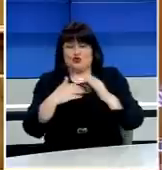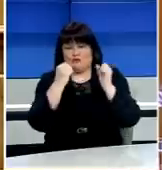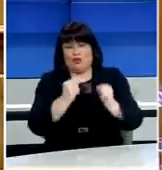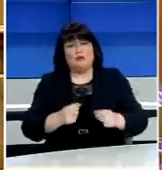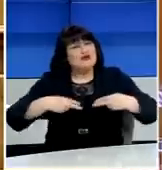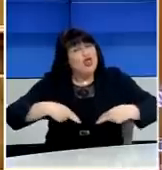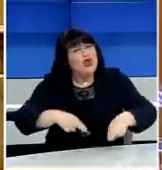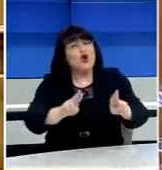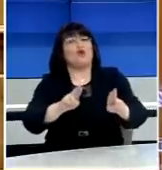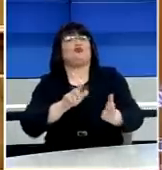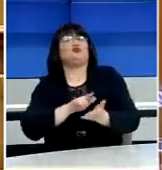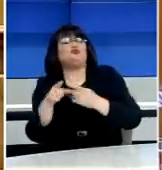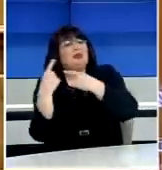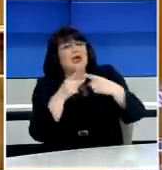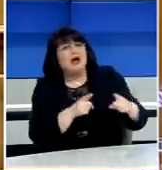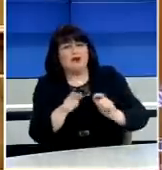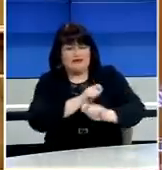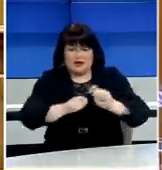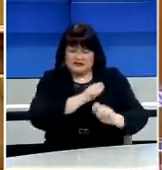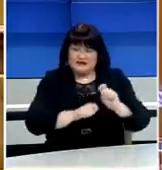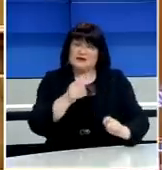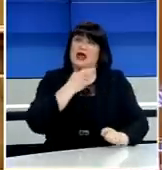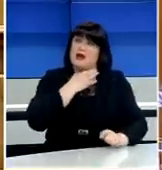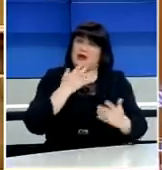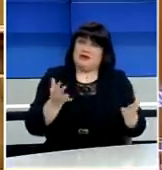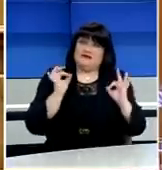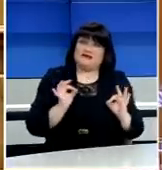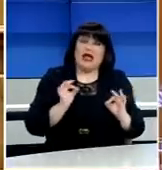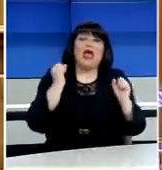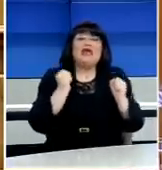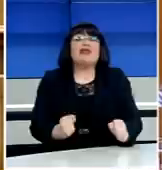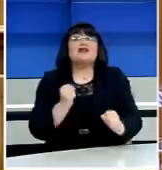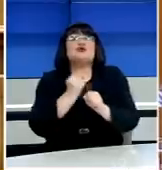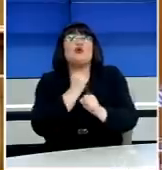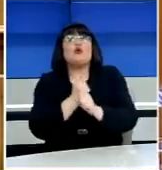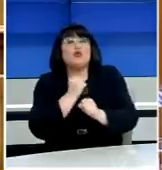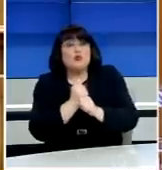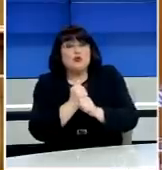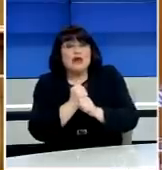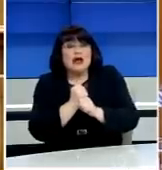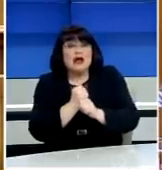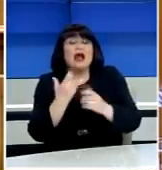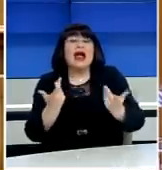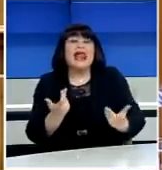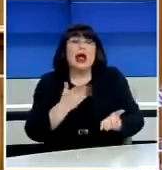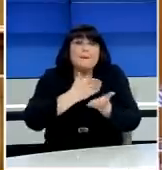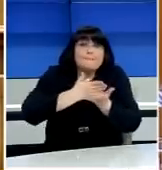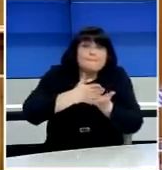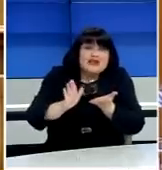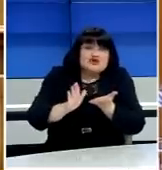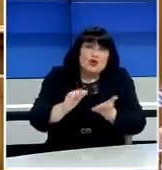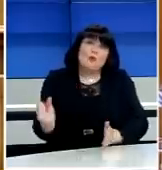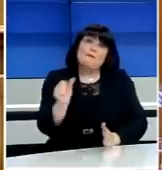χρήσιμες για τον τόπο, δεν είναι μόνο ότι δημιουργείς θέσεις εργασίας, αλλά έχεις και επιστροφή της δαπάνης κατά το ίμιση στο